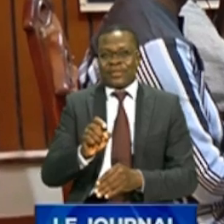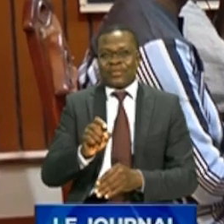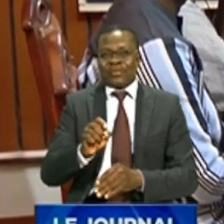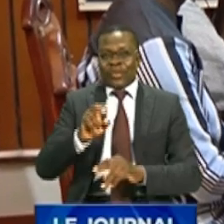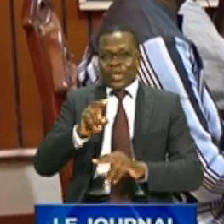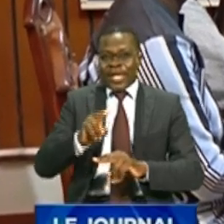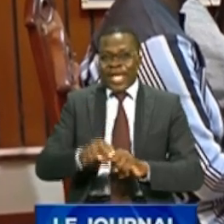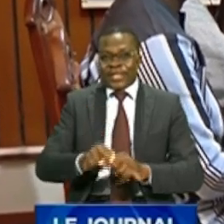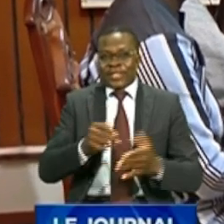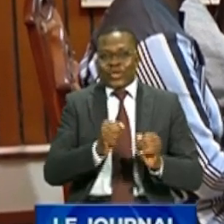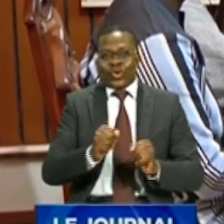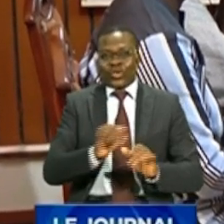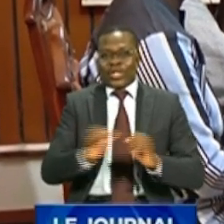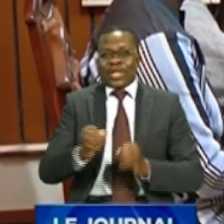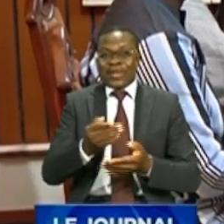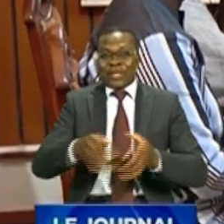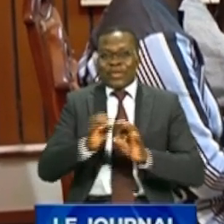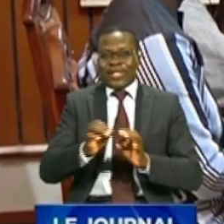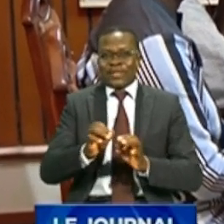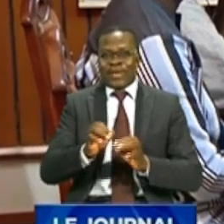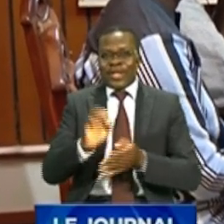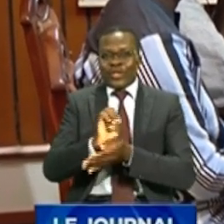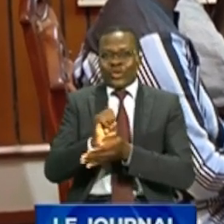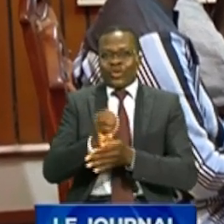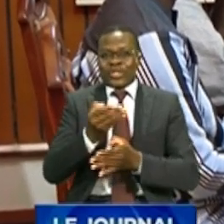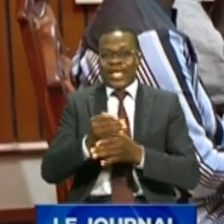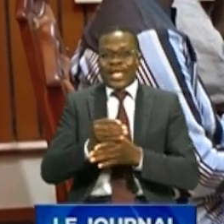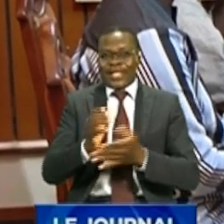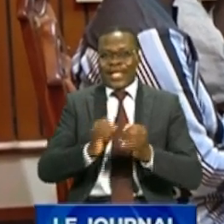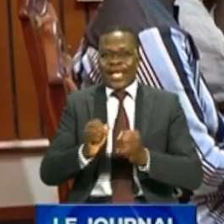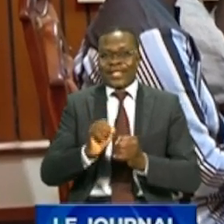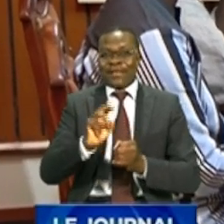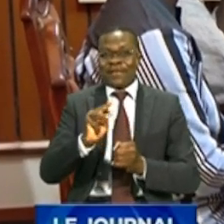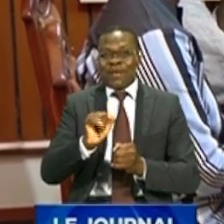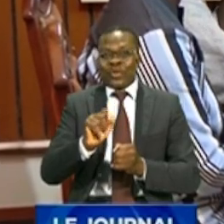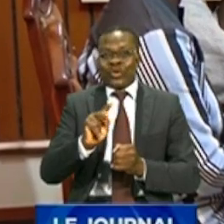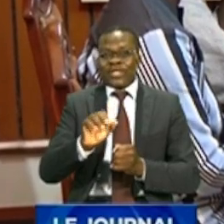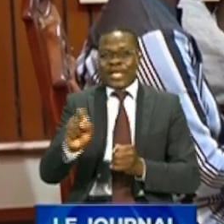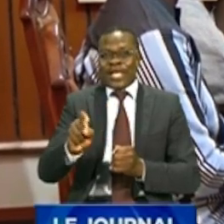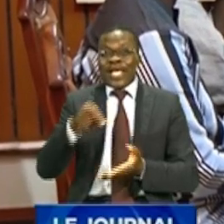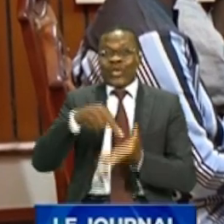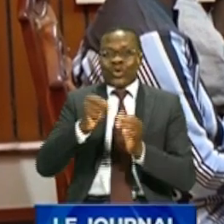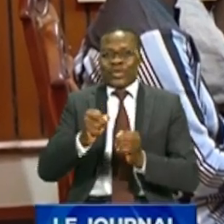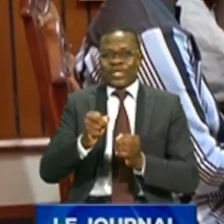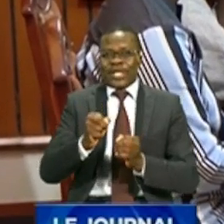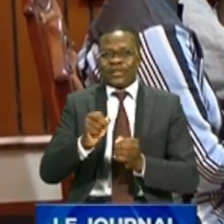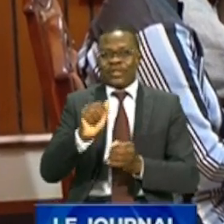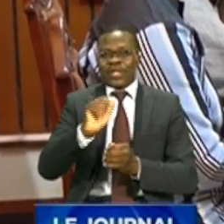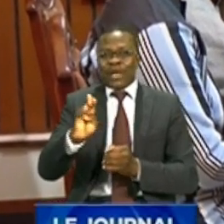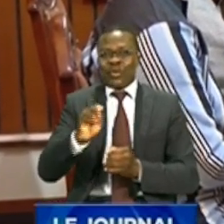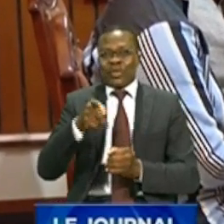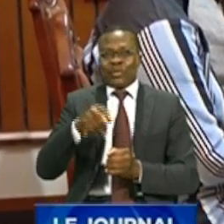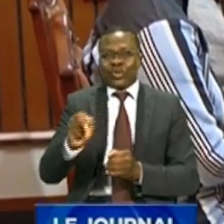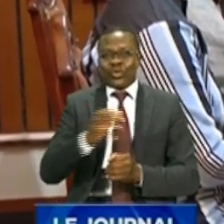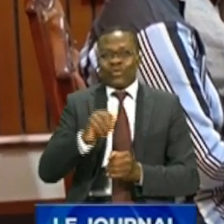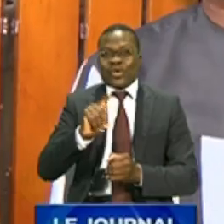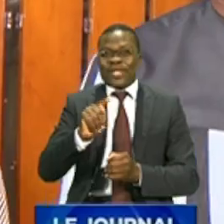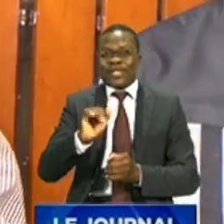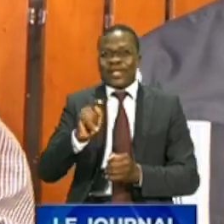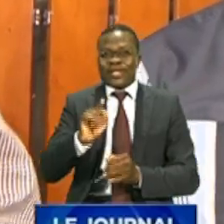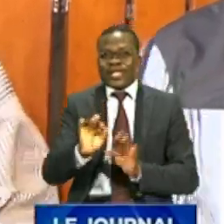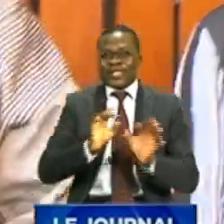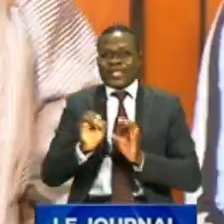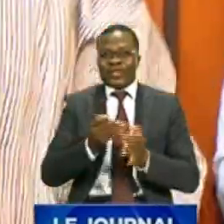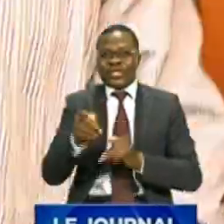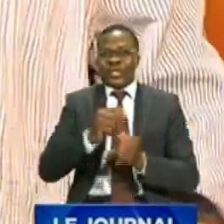Assis aux côtés de l'animateur principal de l'émission interactive Amidou Saka, il représente Abomey, Porte Nouveau et Tanguetta